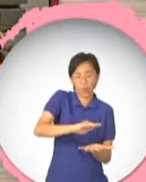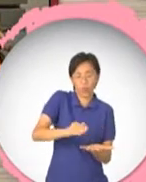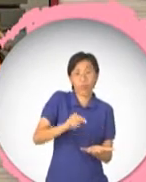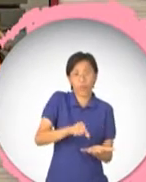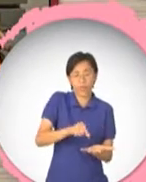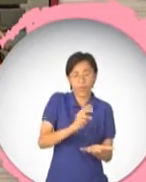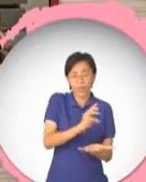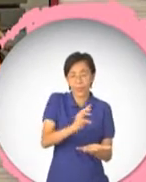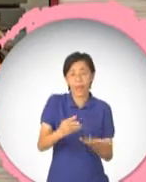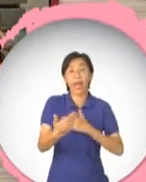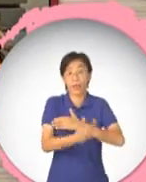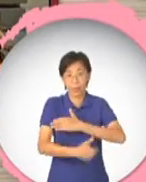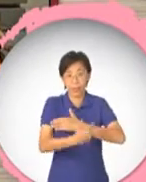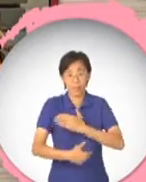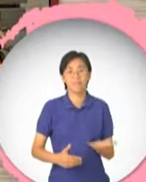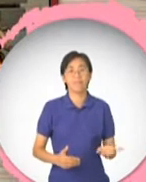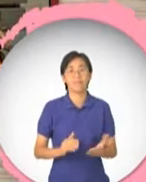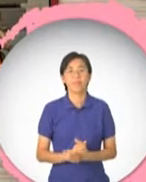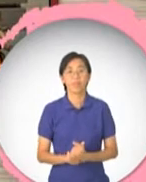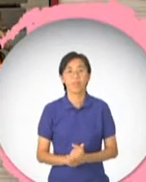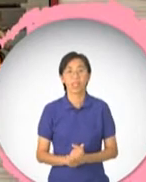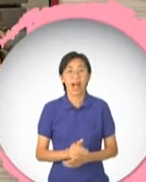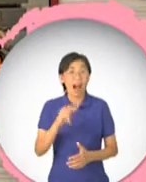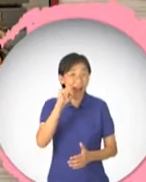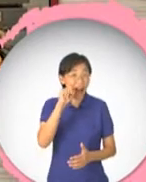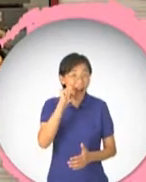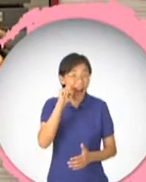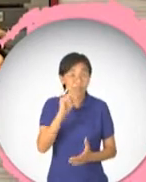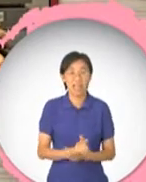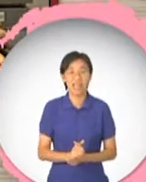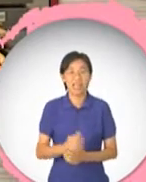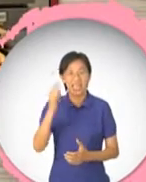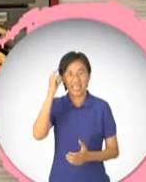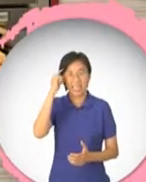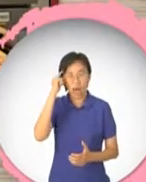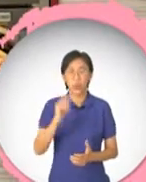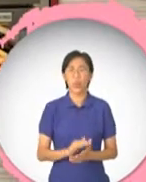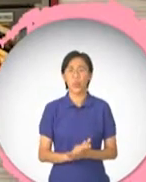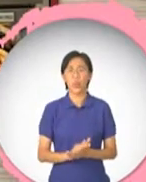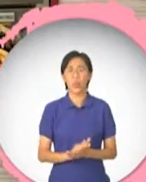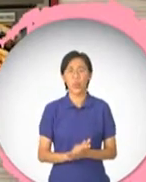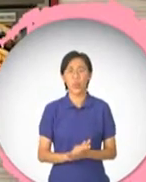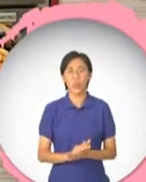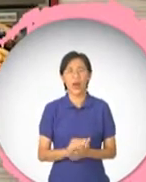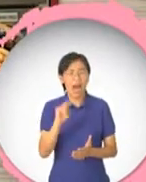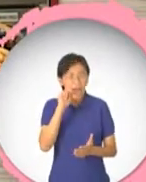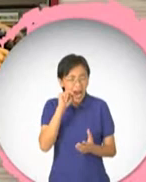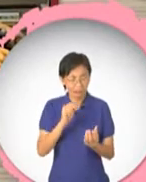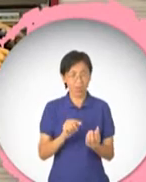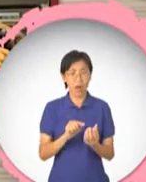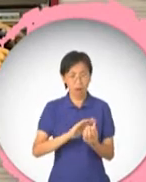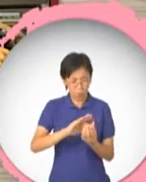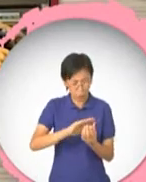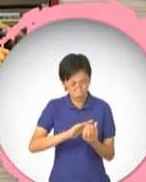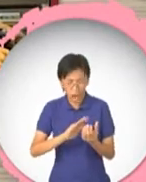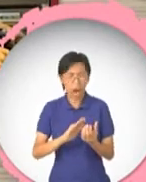คร ับ นะคะทีนี้เวลาเราแตะน้ำเนี่ยอย่าแตะจนกระทั่งมันชุ่มเกินไปไม่งั้นเนี่ยเดี๋ยวเวลาเราไปหมักนะคะมันจะหรือเอาไปทอดเนี่ยมัน